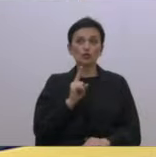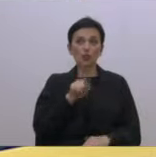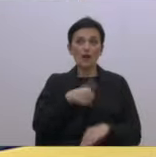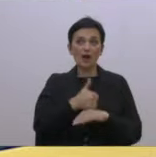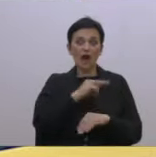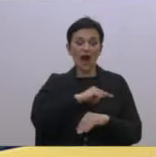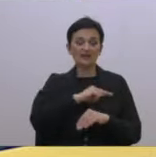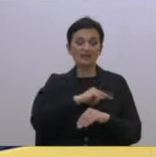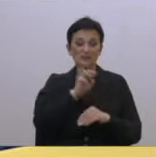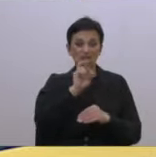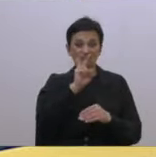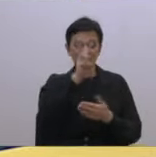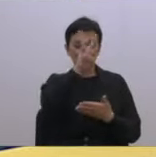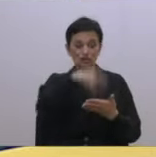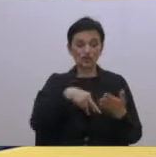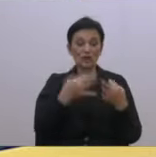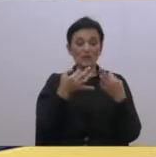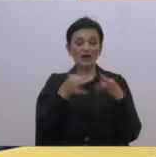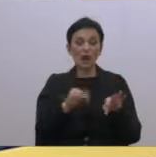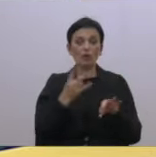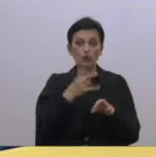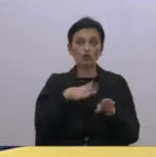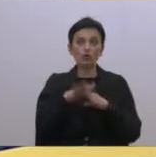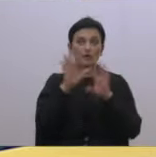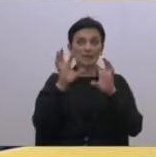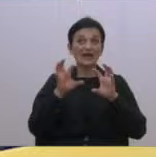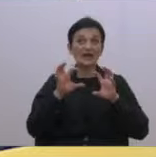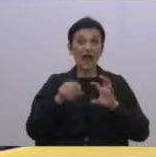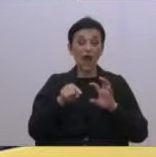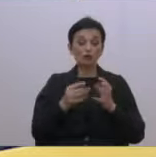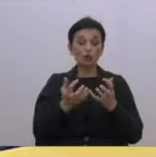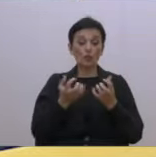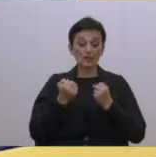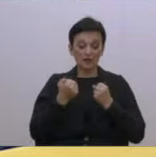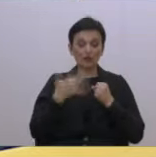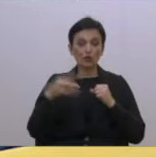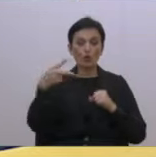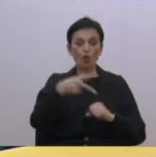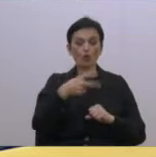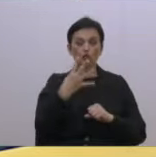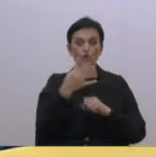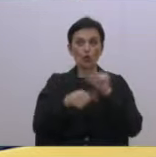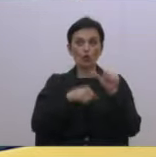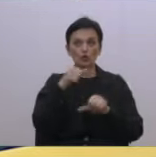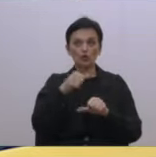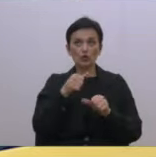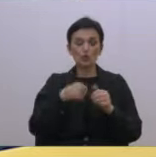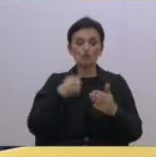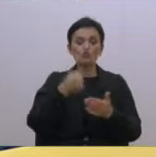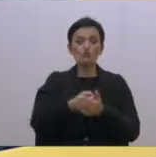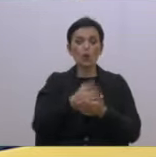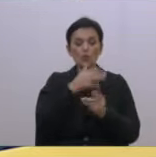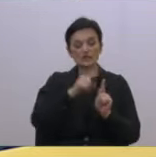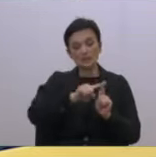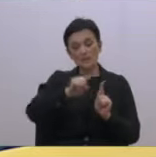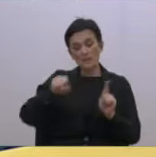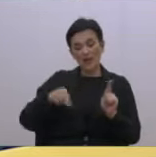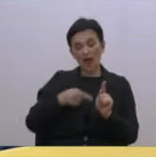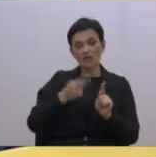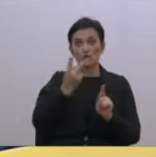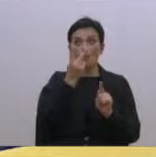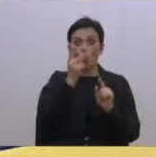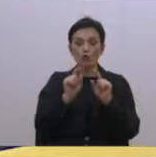ადმინისტრაციული სახელისგან გათავისუფლება უნდა აღსრულდეს კანონის მიღებიდან 2024 წლის ბოლომდე პერიოდში. მეორე მუხლი